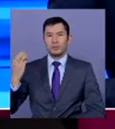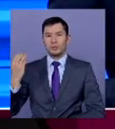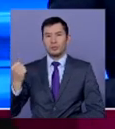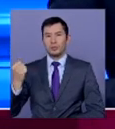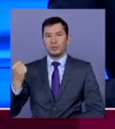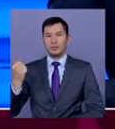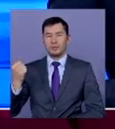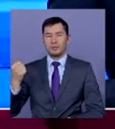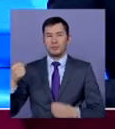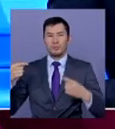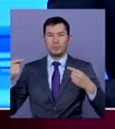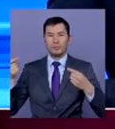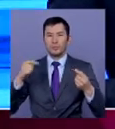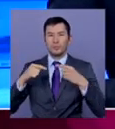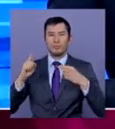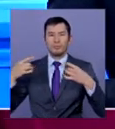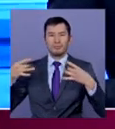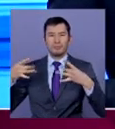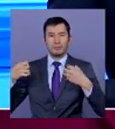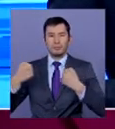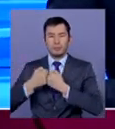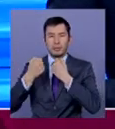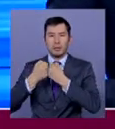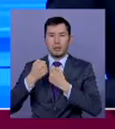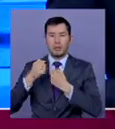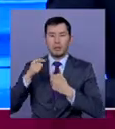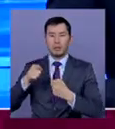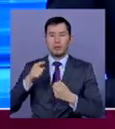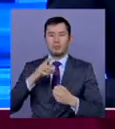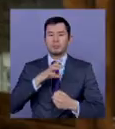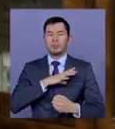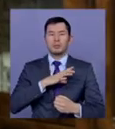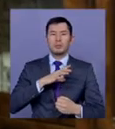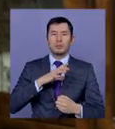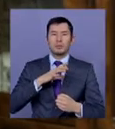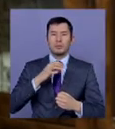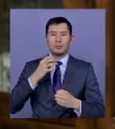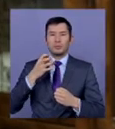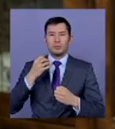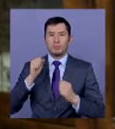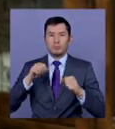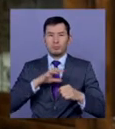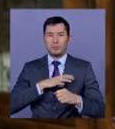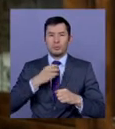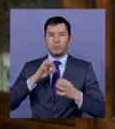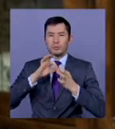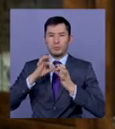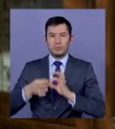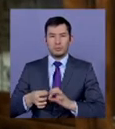Америка құрама штаттарының арасындағы текетірес. Бұның салдарлары әрине өте қиын болуы ықтимал. Мәселе тек